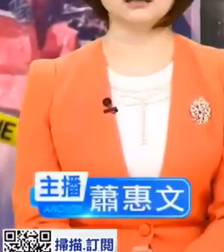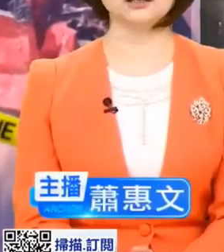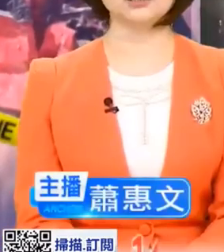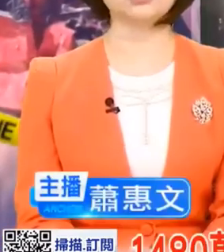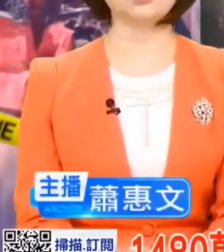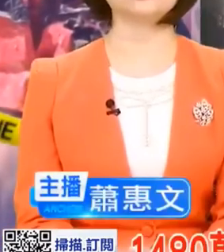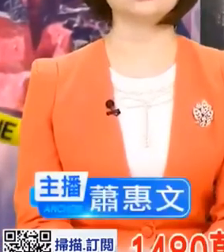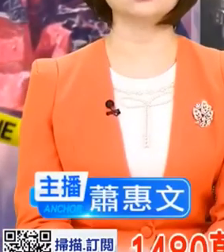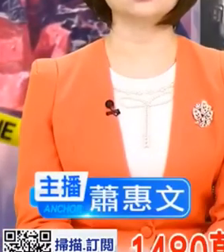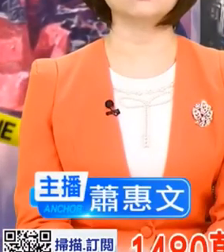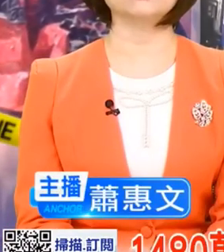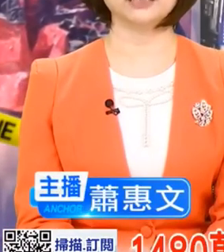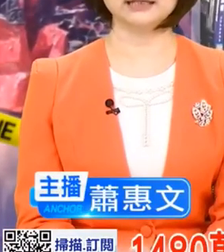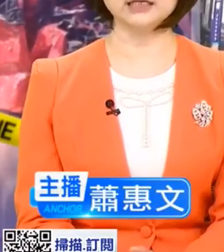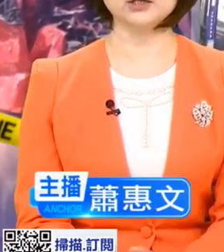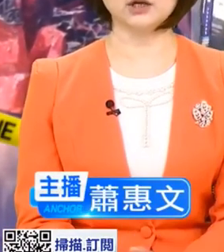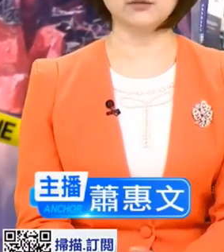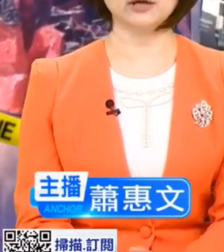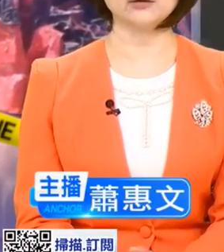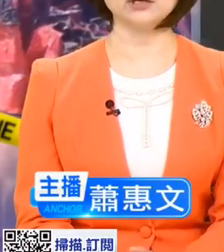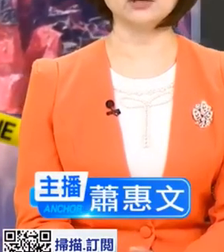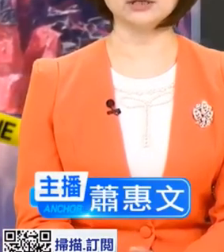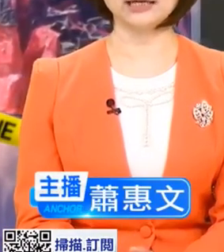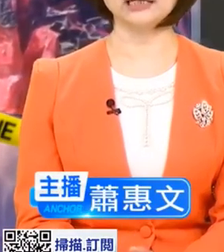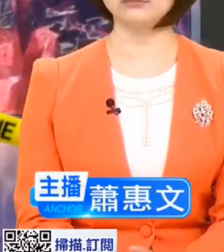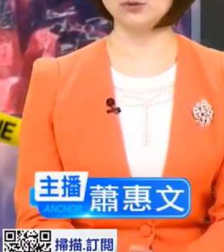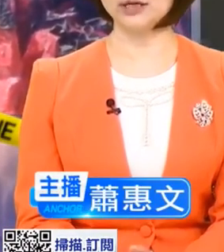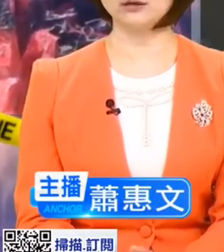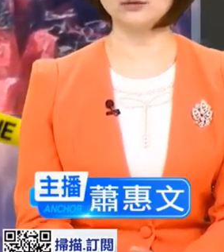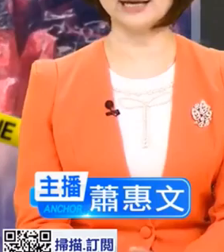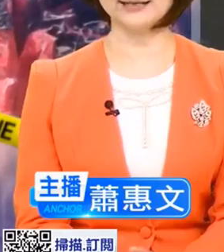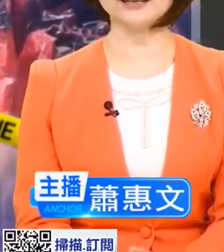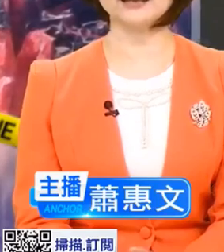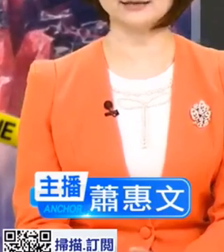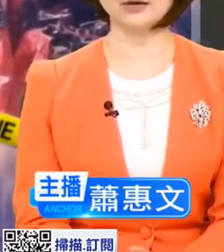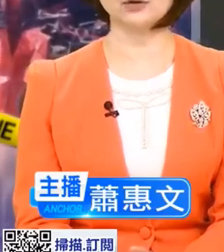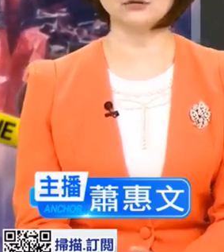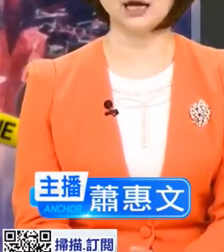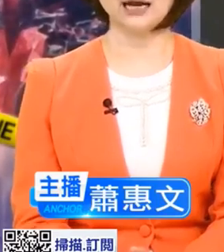您刚听到的是桃园市政府的记者会，要针对这采检目前都在进行当中。